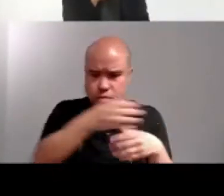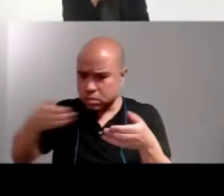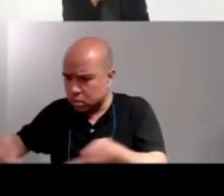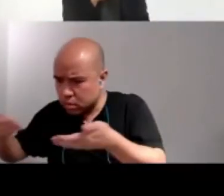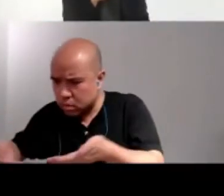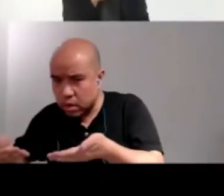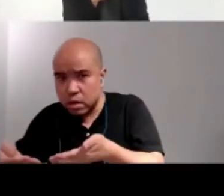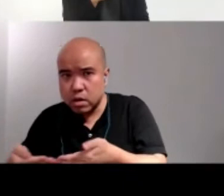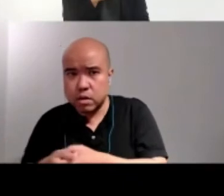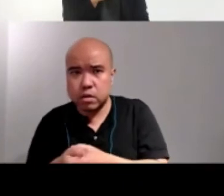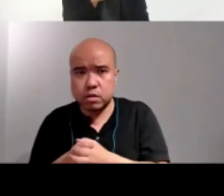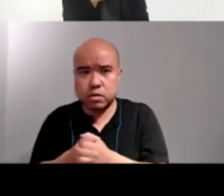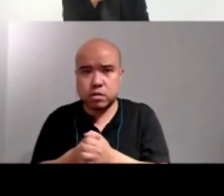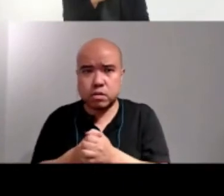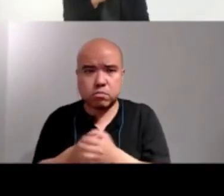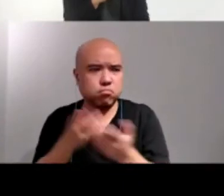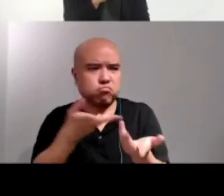呢個係廚房啊，定係洗手間？